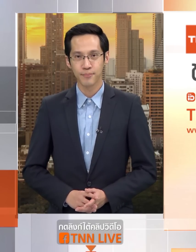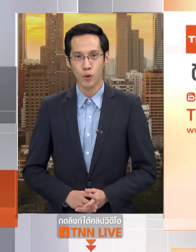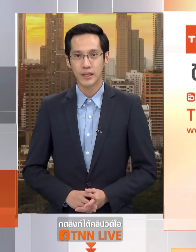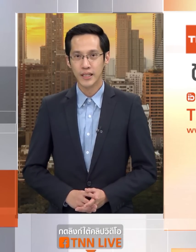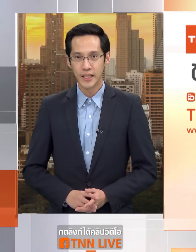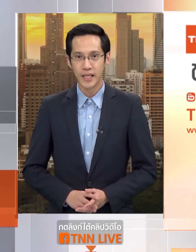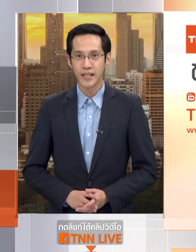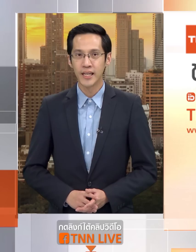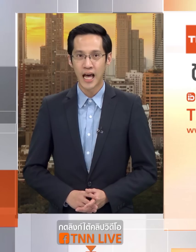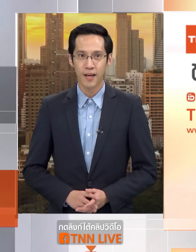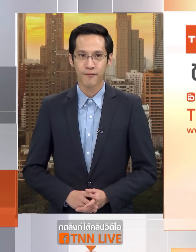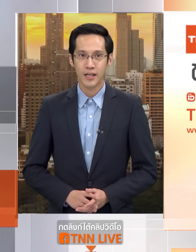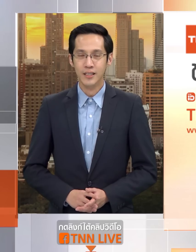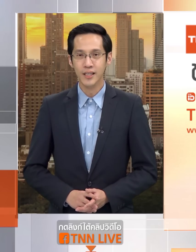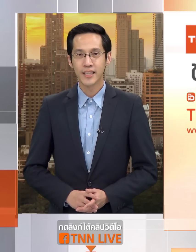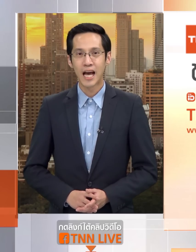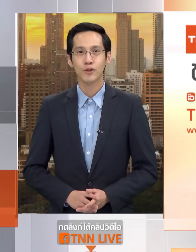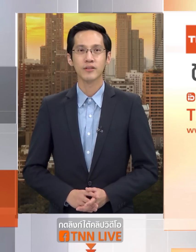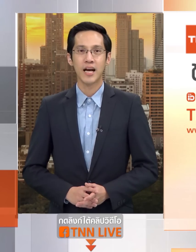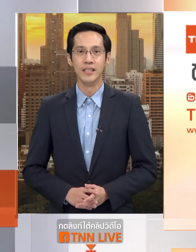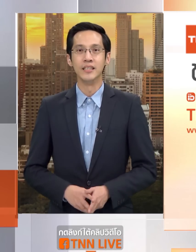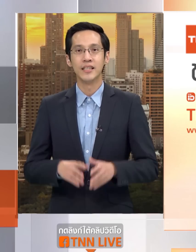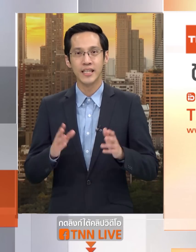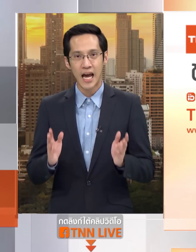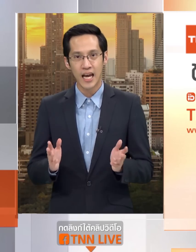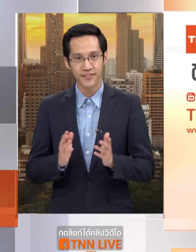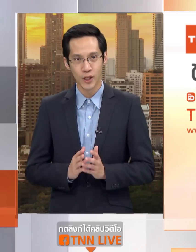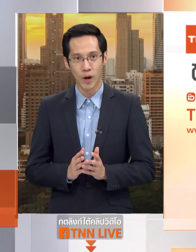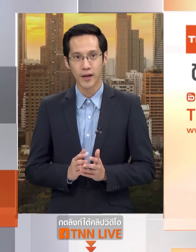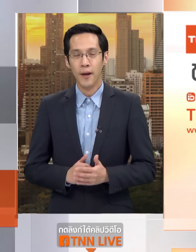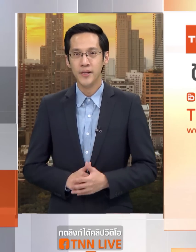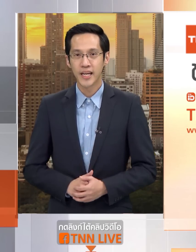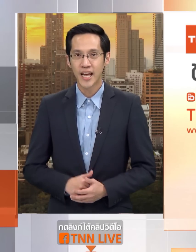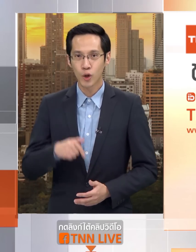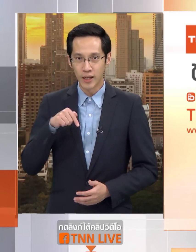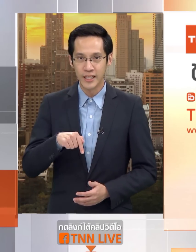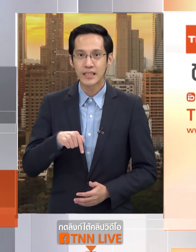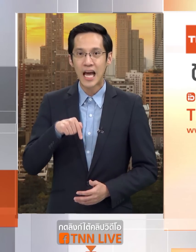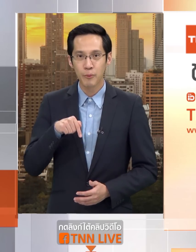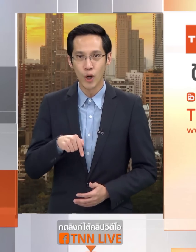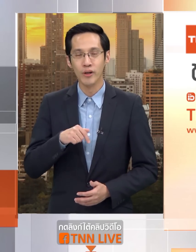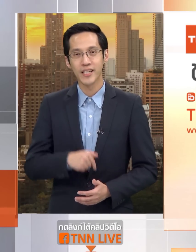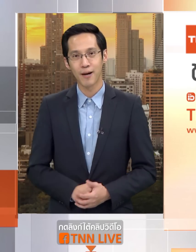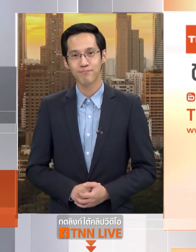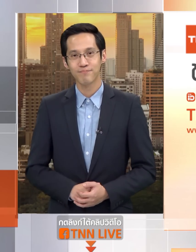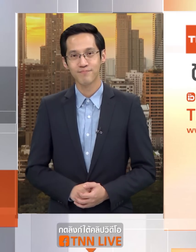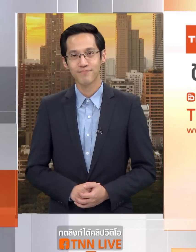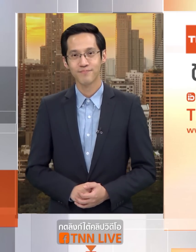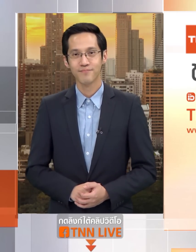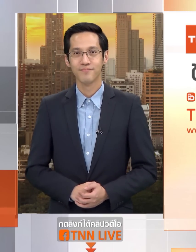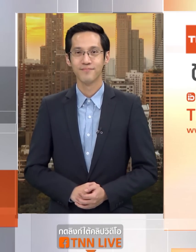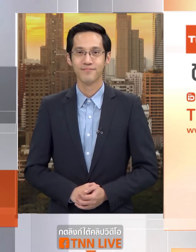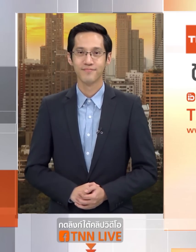ที่ Facebook TNN Live หรือติดตามช่องทางอื่นที่ง่ายและสะดวกเพียงแค่ท่านกดลิงก์ใต้วิดีโอนี้ครับ